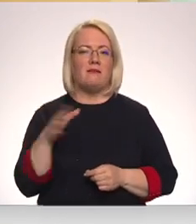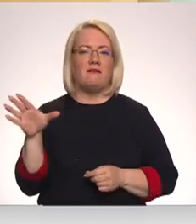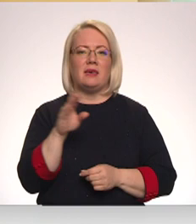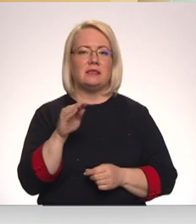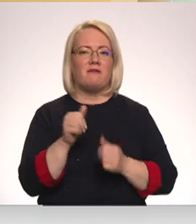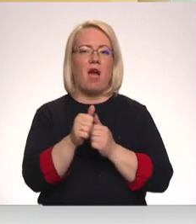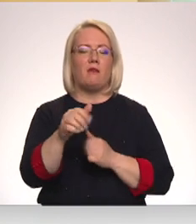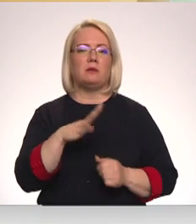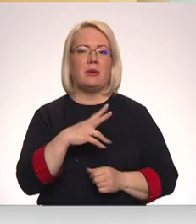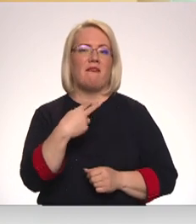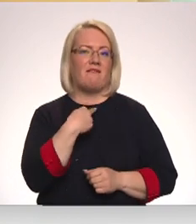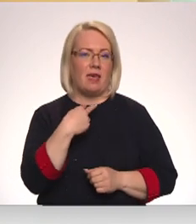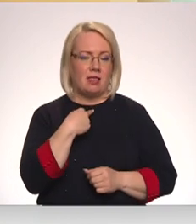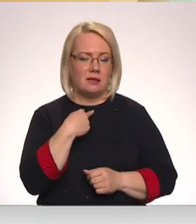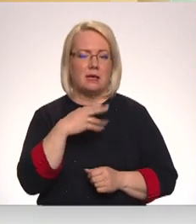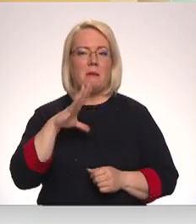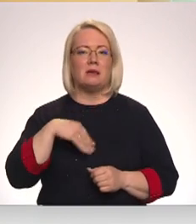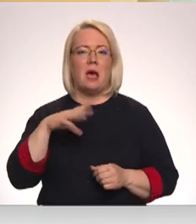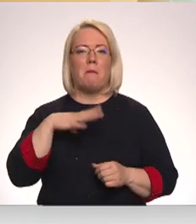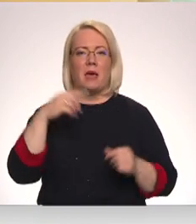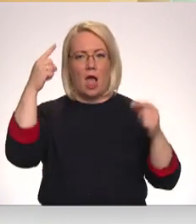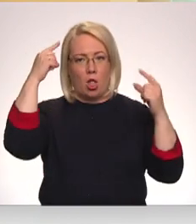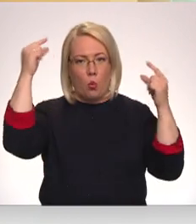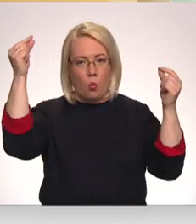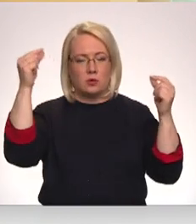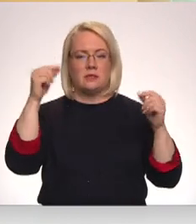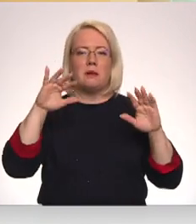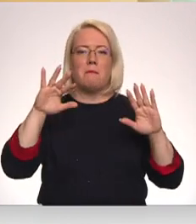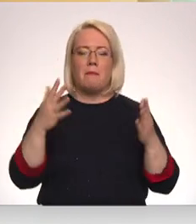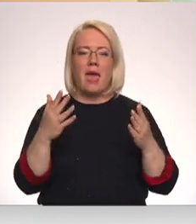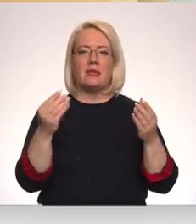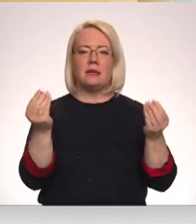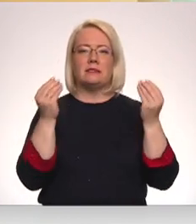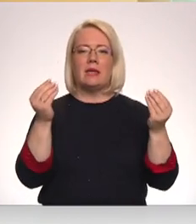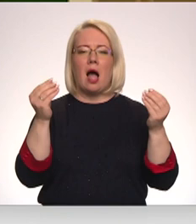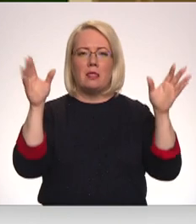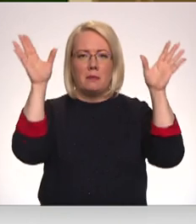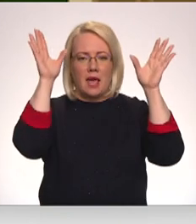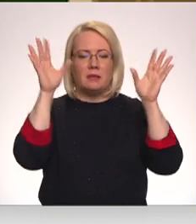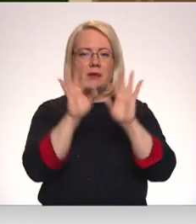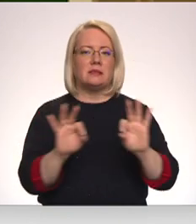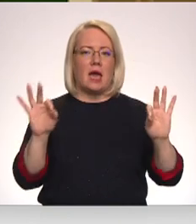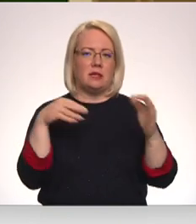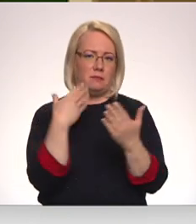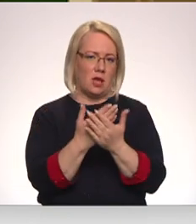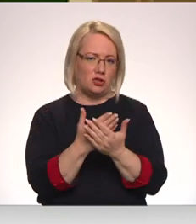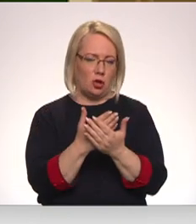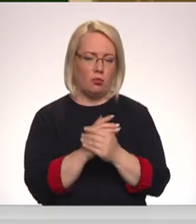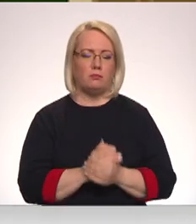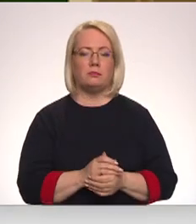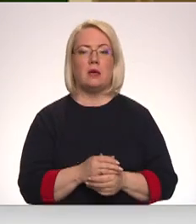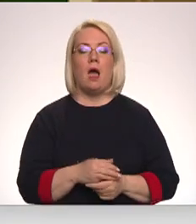zina. Tad bija lūsis, bet staltbriedis bija ārkārtīgi skaists priekšlikums. Manuprāt, ļoti